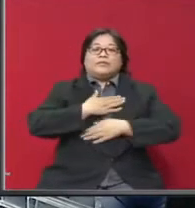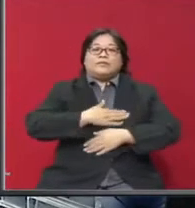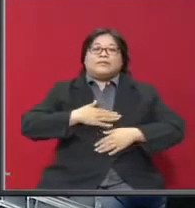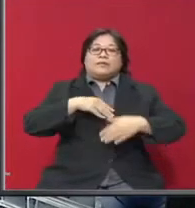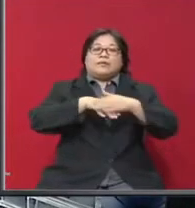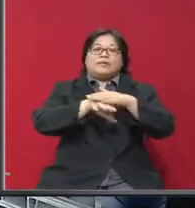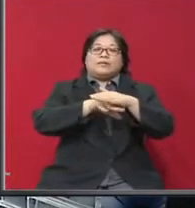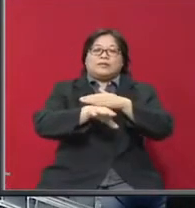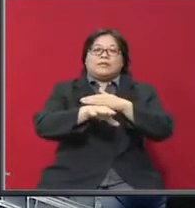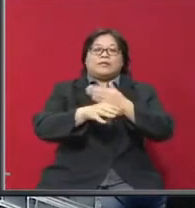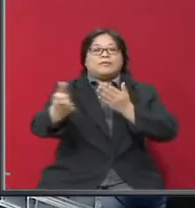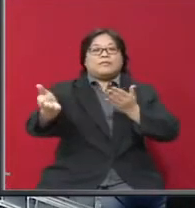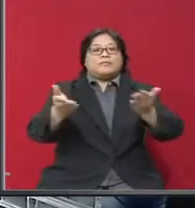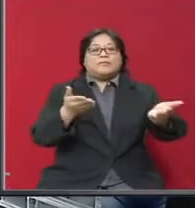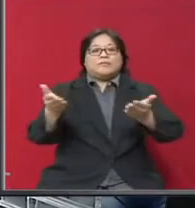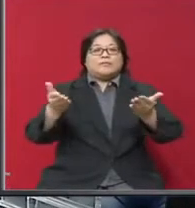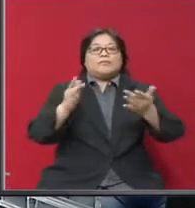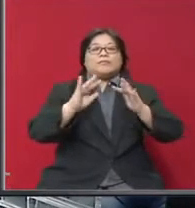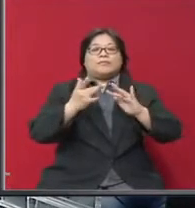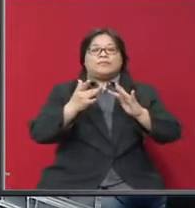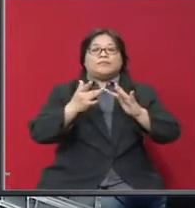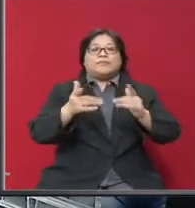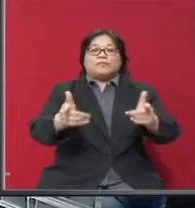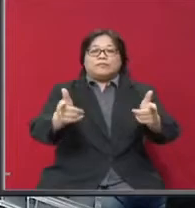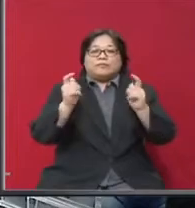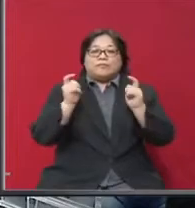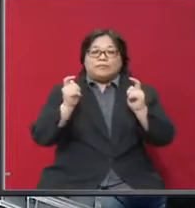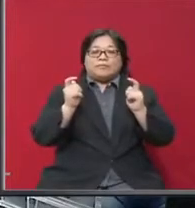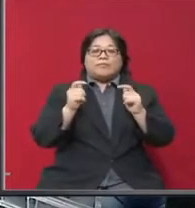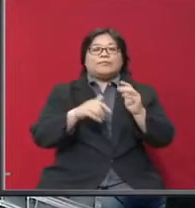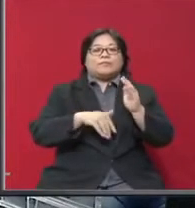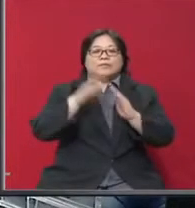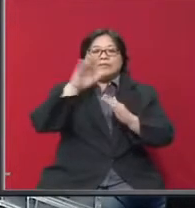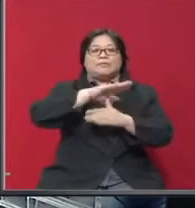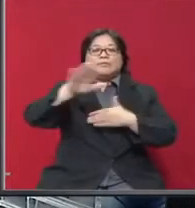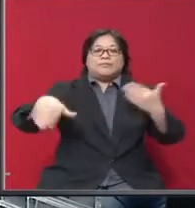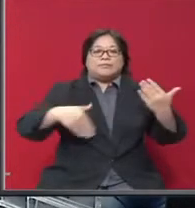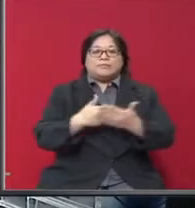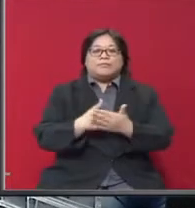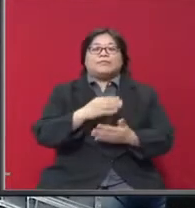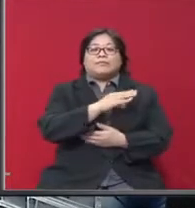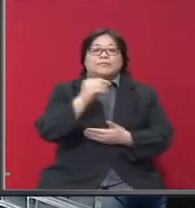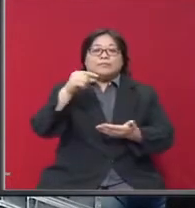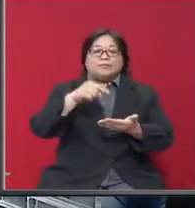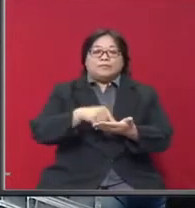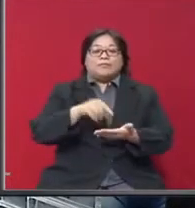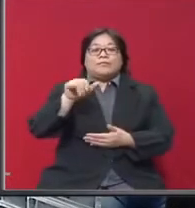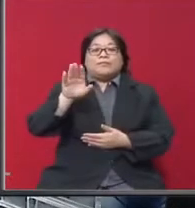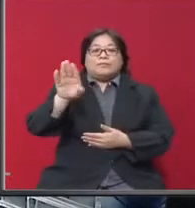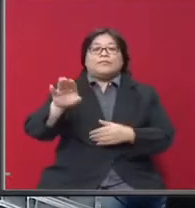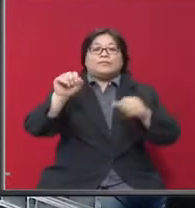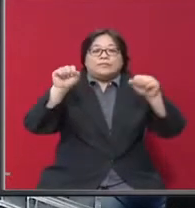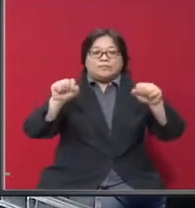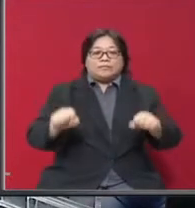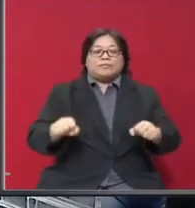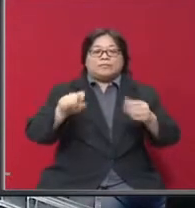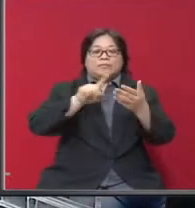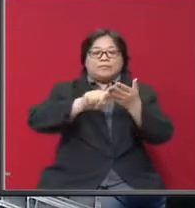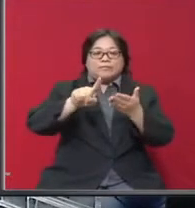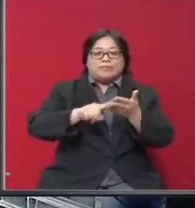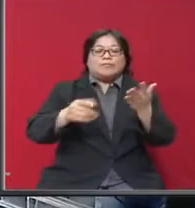menikmati akses kepada penikmat anjalu lebah berkelajuan tinggi yang lebih menyeluruh dan ini yang Mohamad dapat